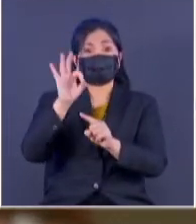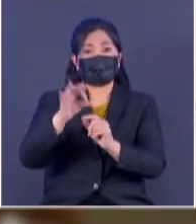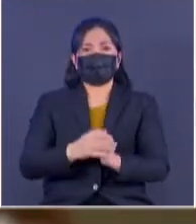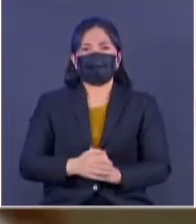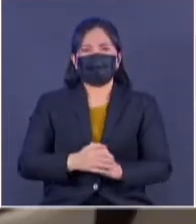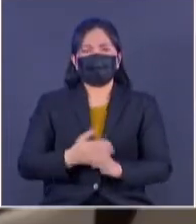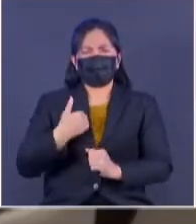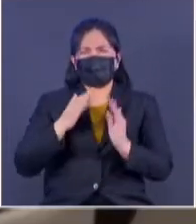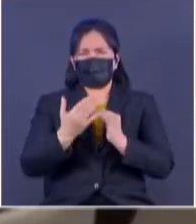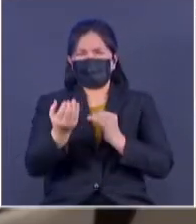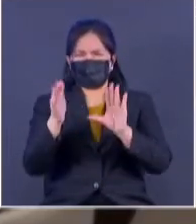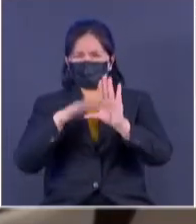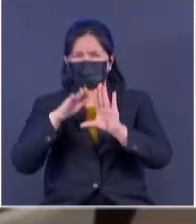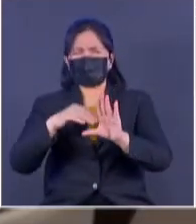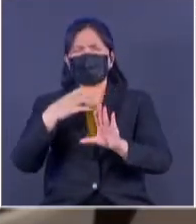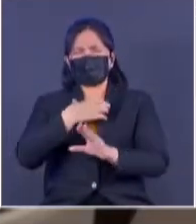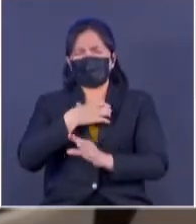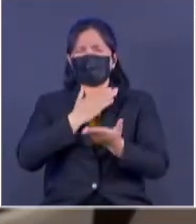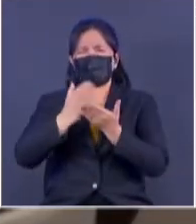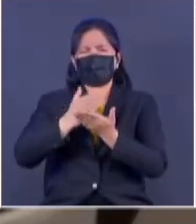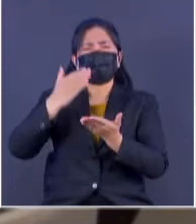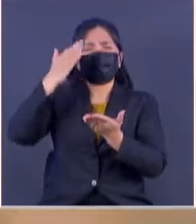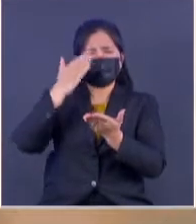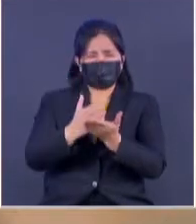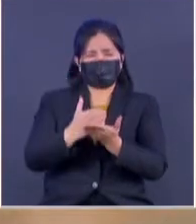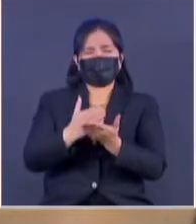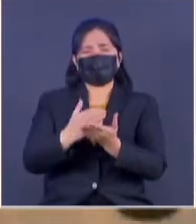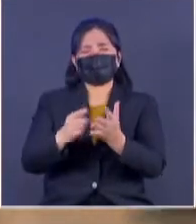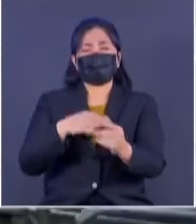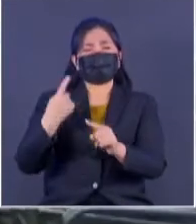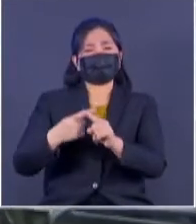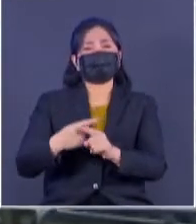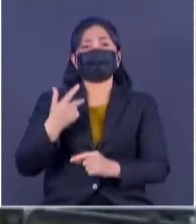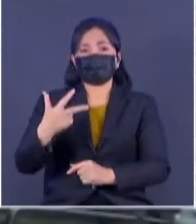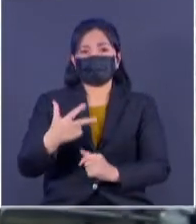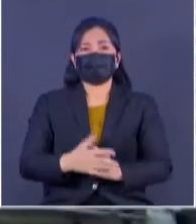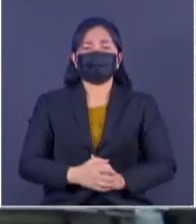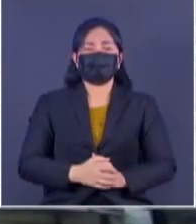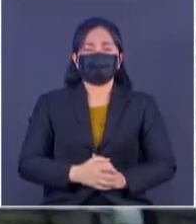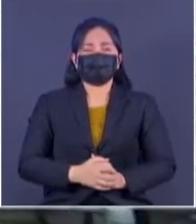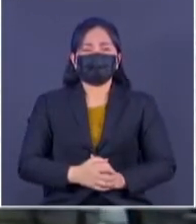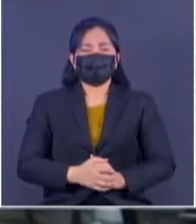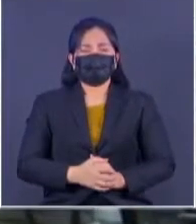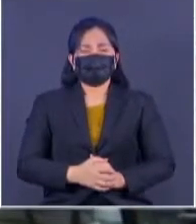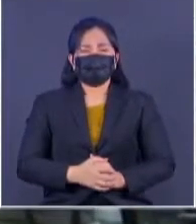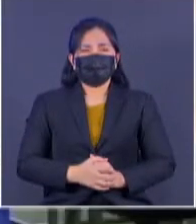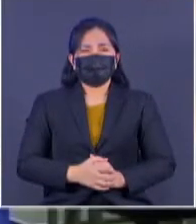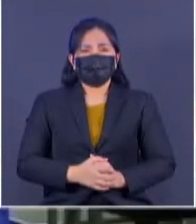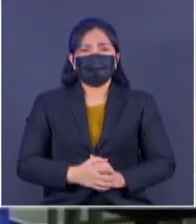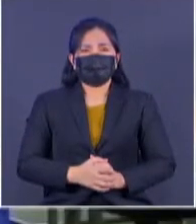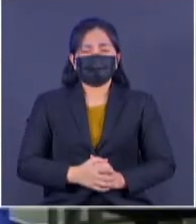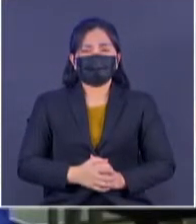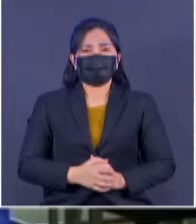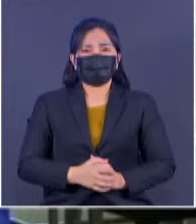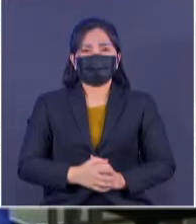ามีลูกค้าลงทะเบียนแจ้งความประสงค์เข้าสู่มาตรการนี้เนี่ยพักชำระทั้งเงินต้นและดอกเบี้ย3เดือนลูกค้า